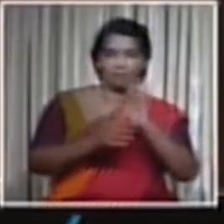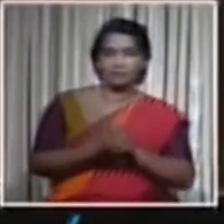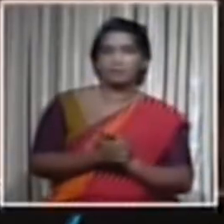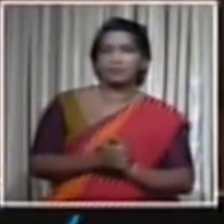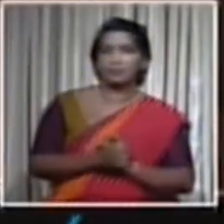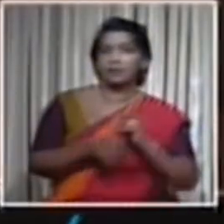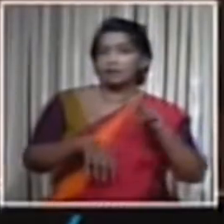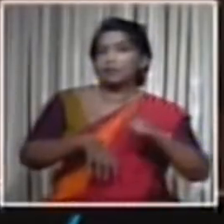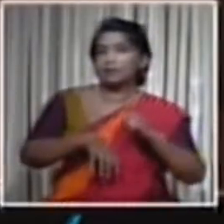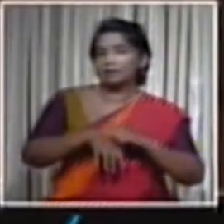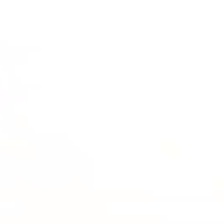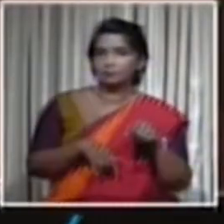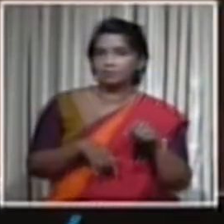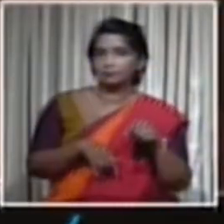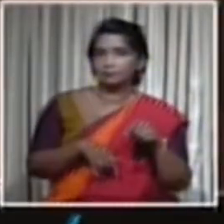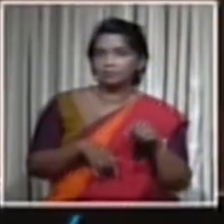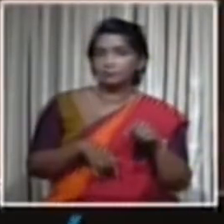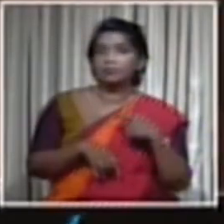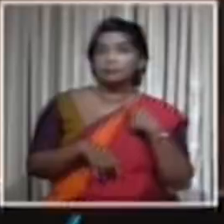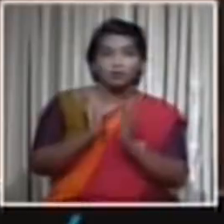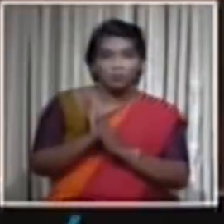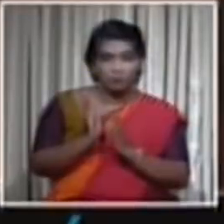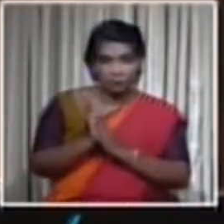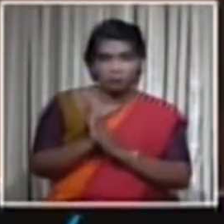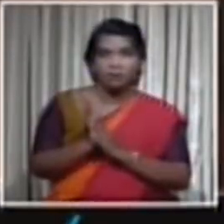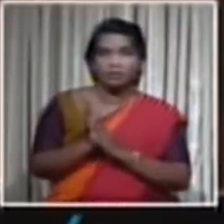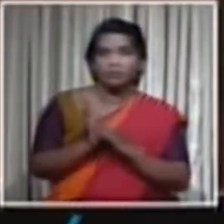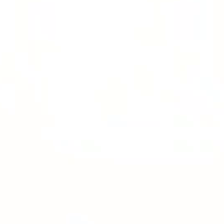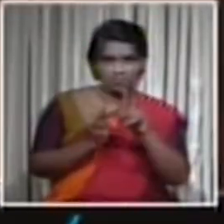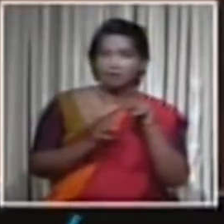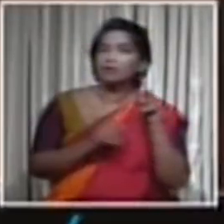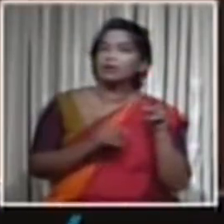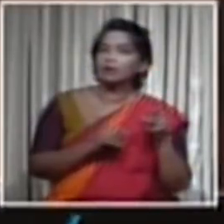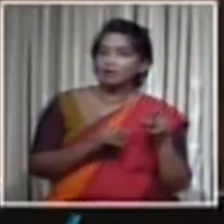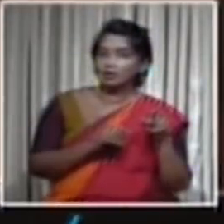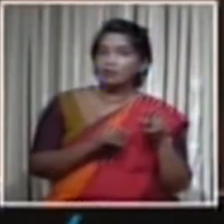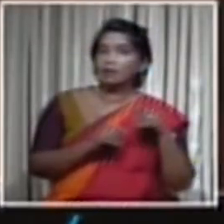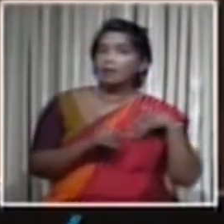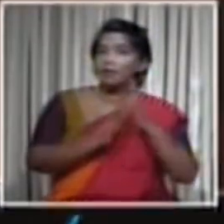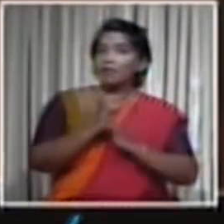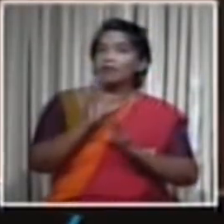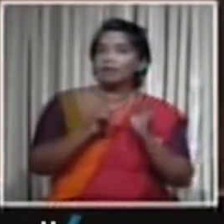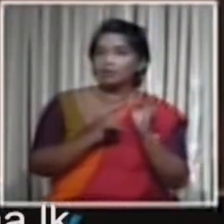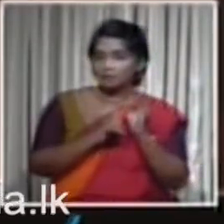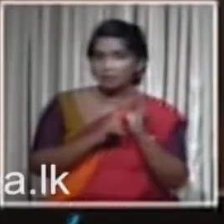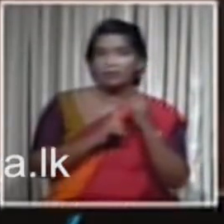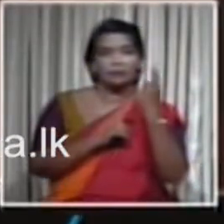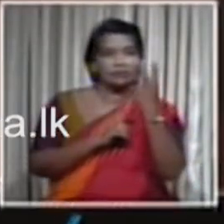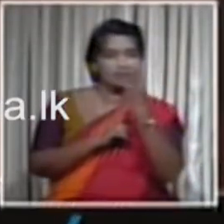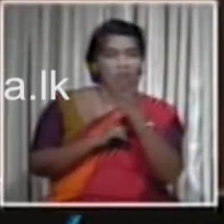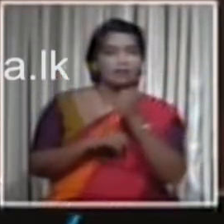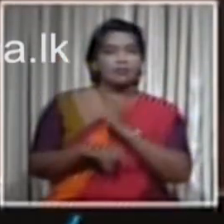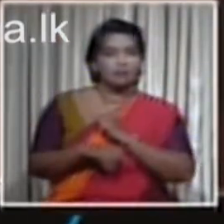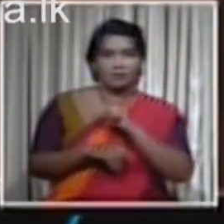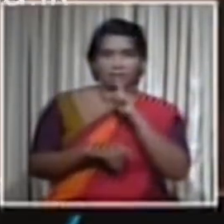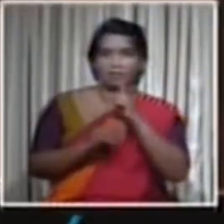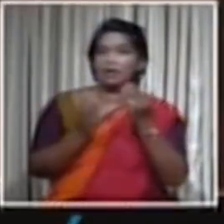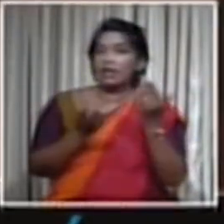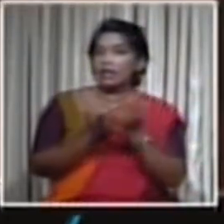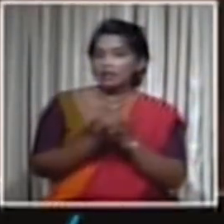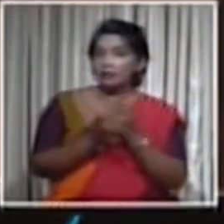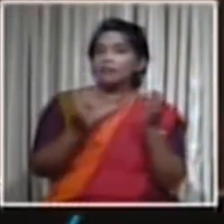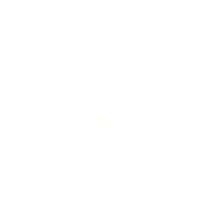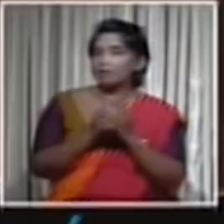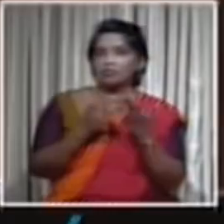මම මේ අවස්ථාවේ ප්‍රකාශ කරන්න කැමතියි යෝජිත කමිටුවට යෝජනා කරලා තියෙන ජේෂ්ඨ මන්ත්‍රීවරුන්ගෙන් කීප පොලක් කැමැත්ත පළ කරලා තිනු ඉතිරි